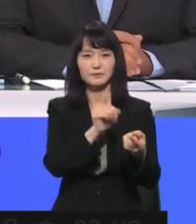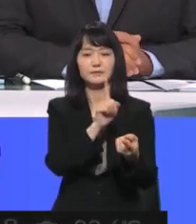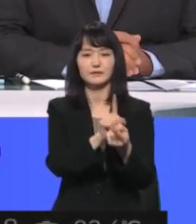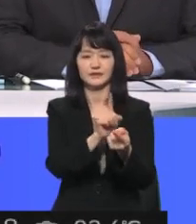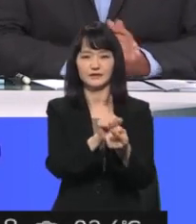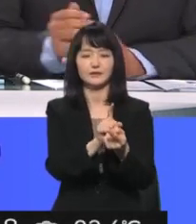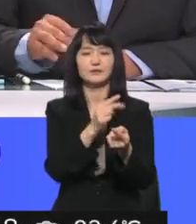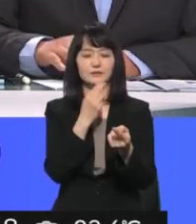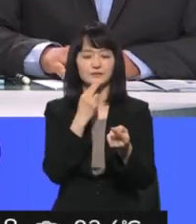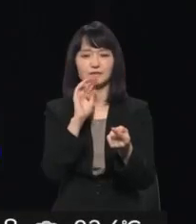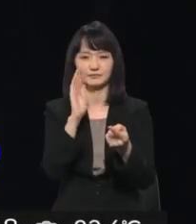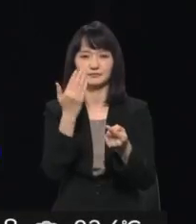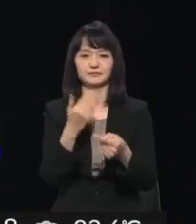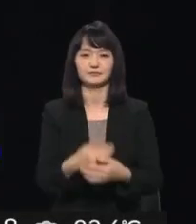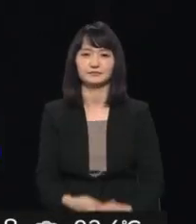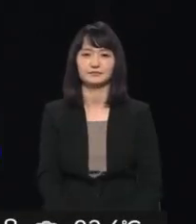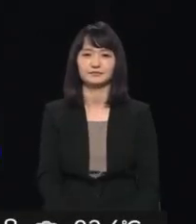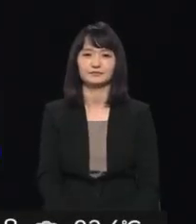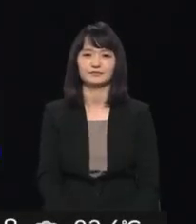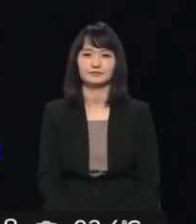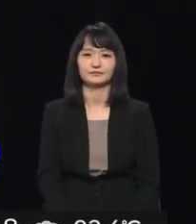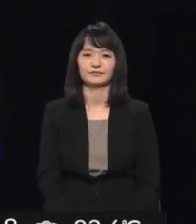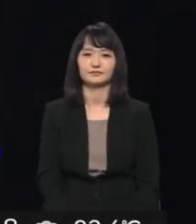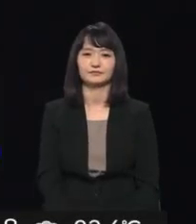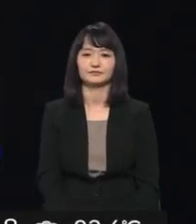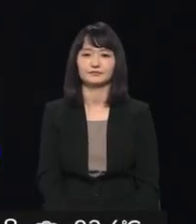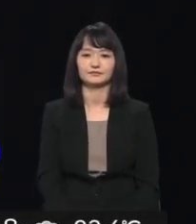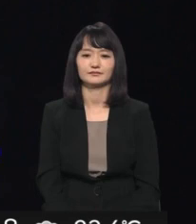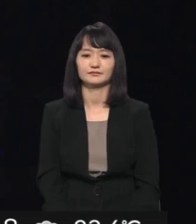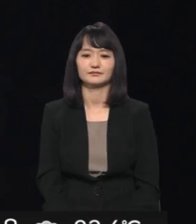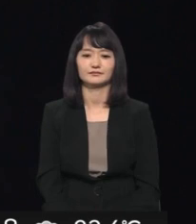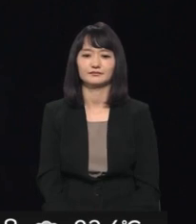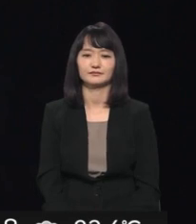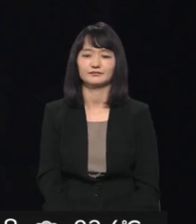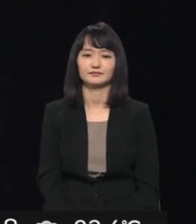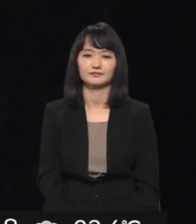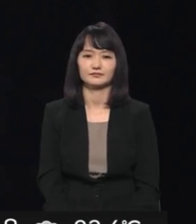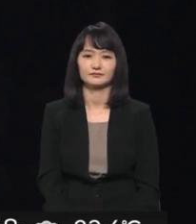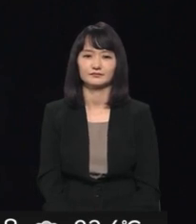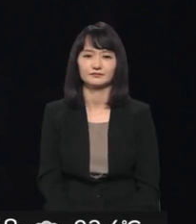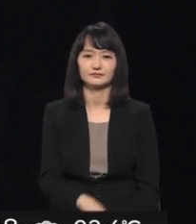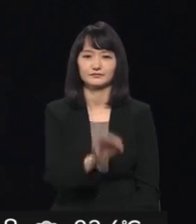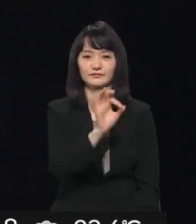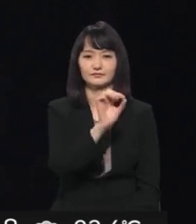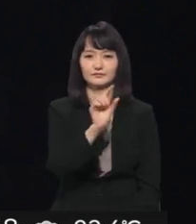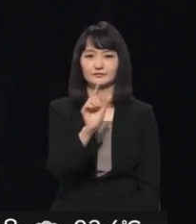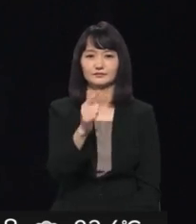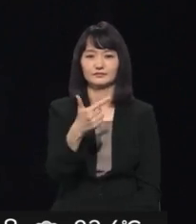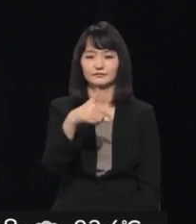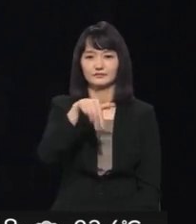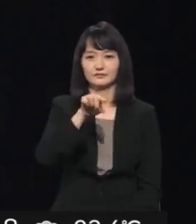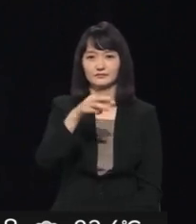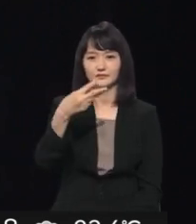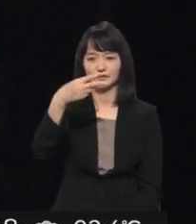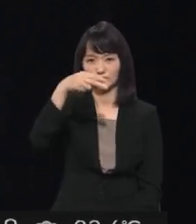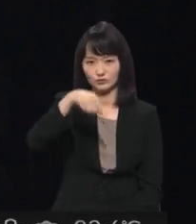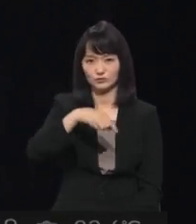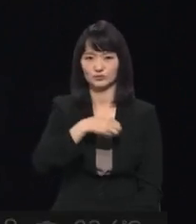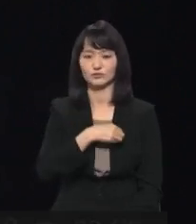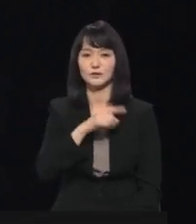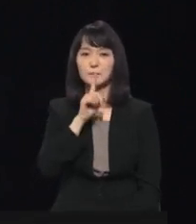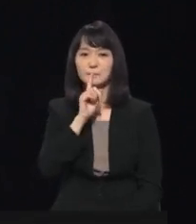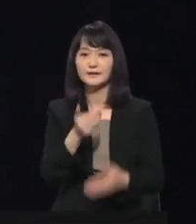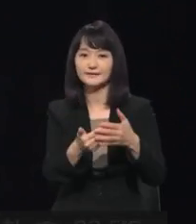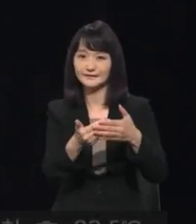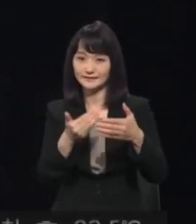잡았습니다 그러면 여기서 저희가 오늘도 인물로 여러가지를 풀어보기 등등 안철수 원 얘기를 좀 해 보도록 하겠습니다 그전에 미리